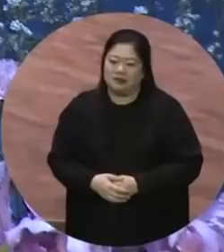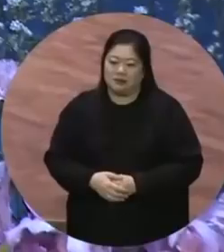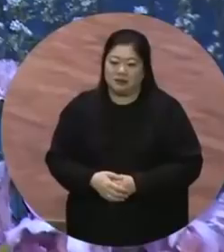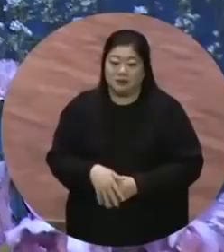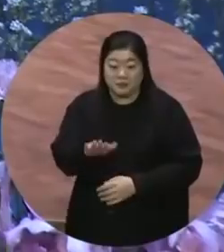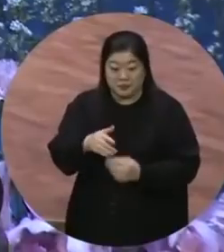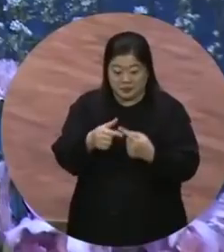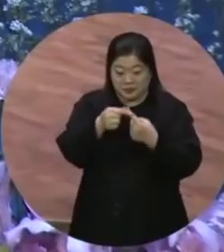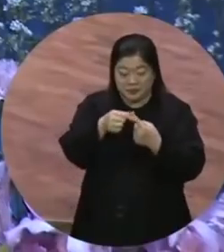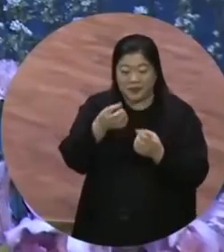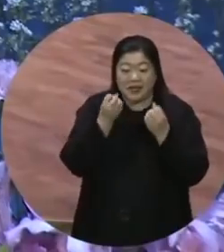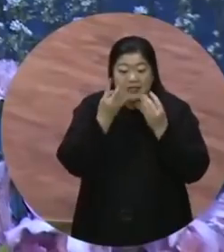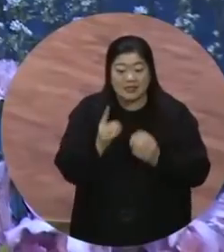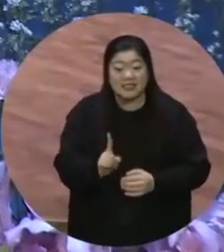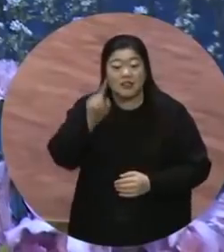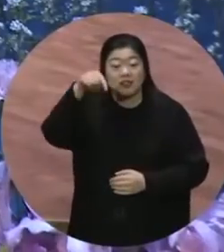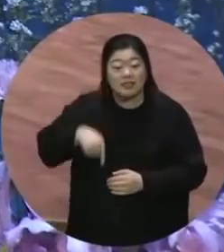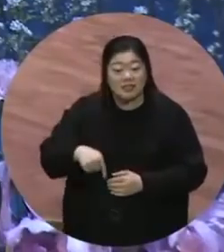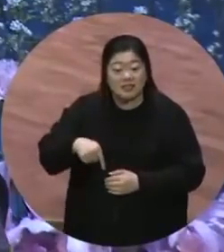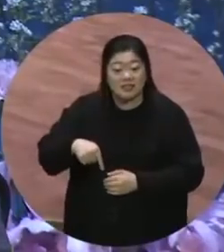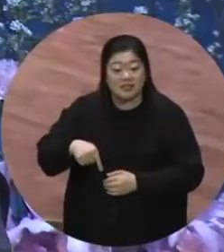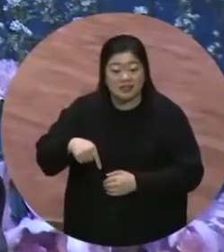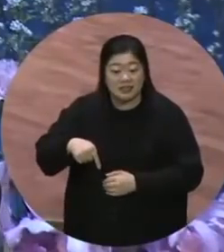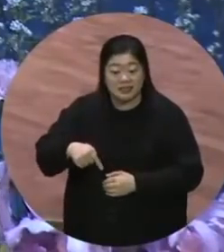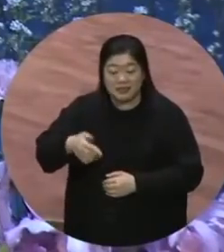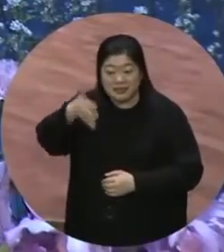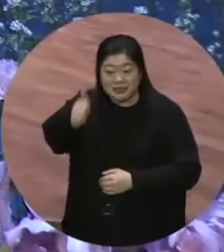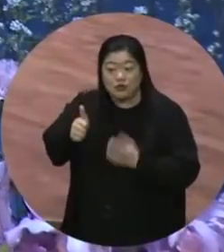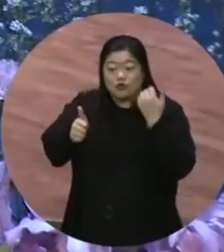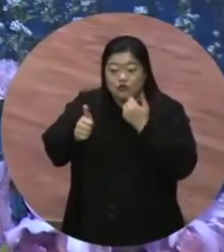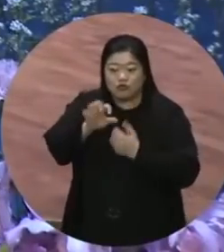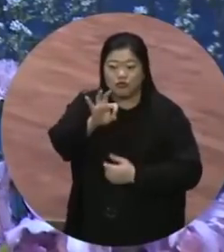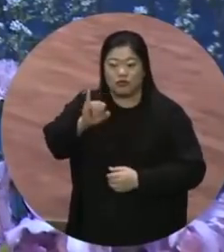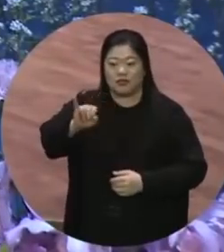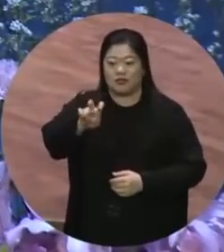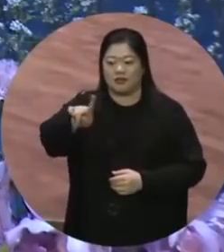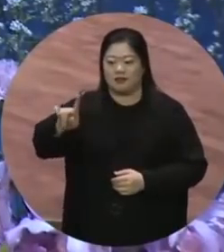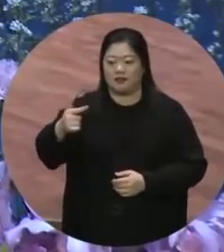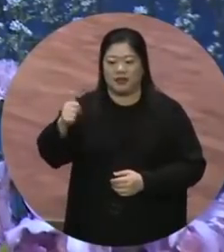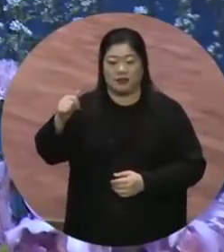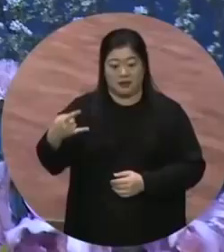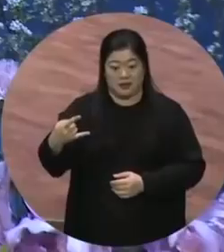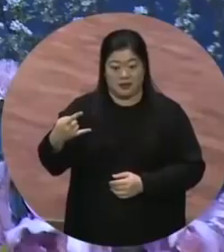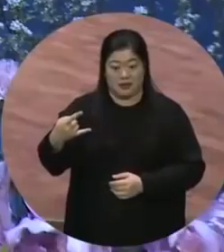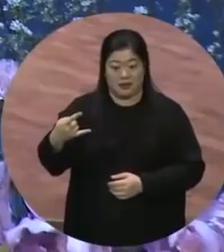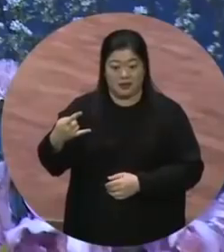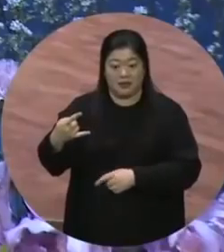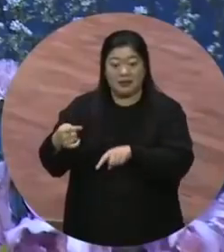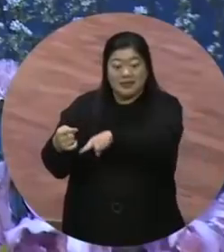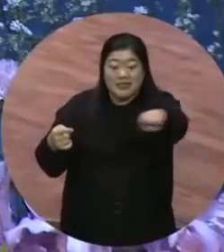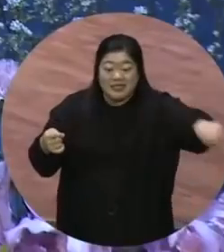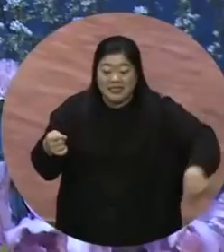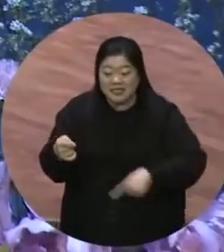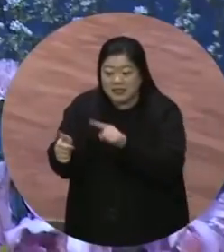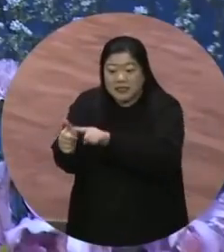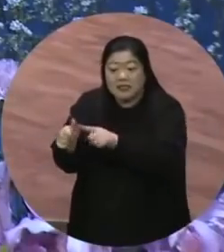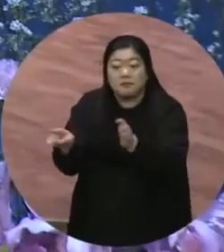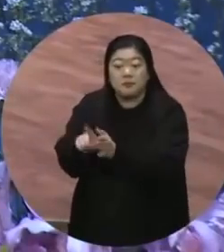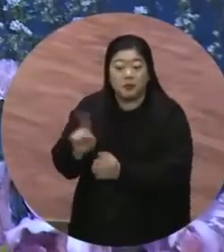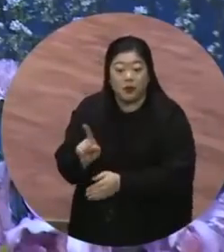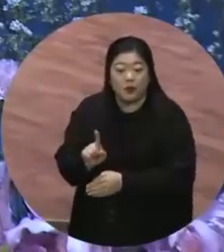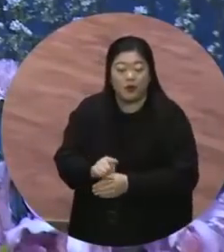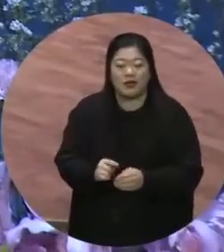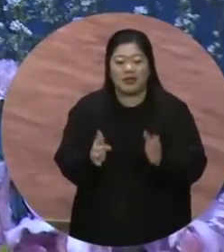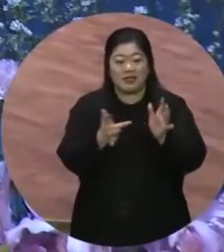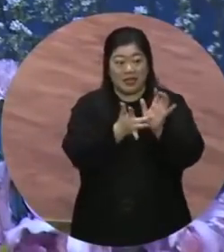신천지는 교주 이만희를 재림 예수의 영을 받은 보혜사다.